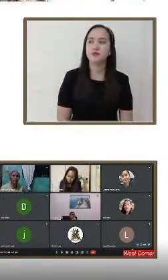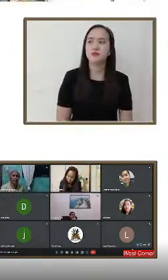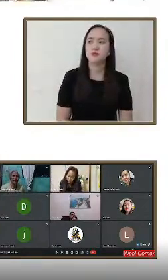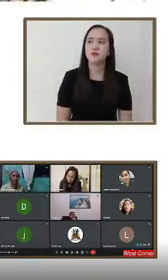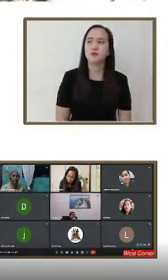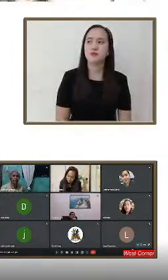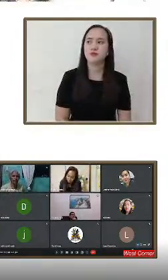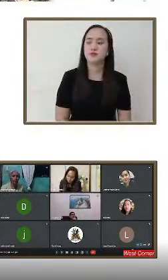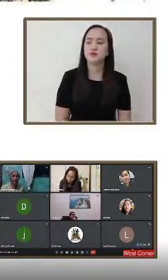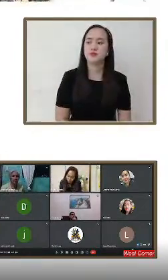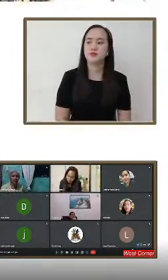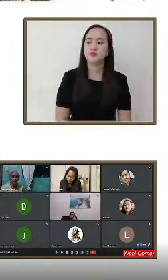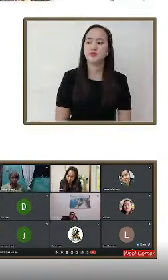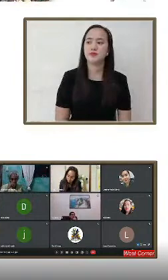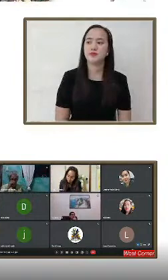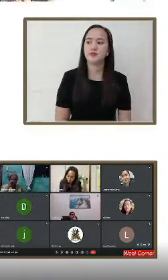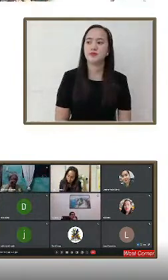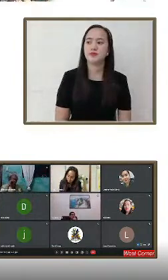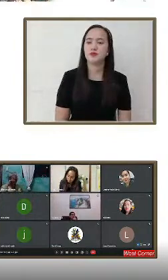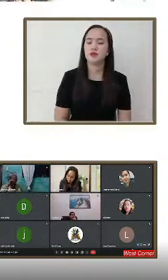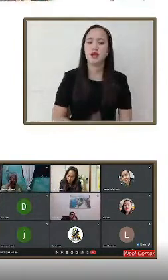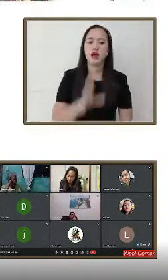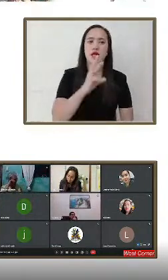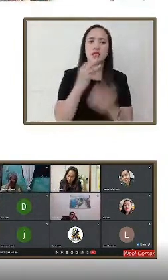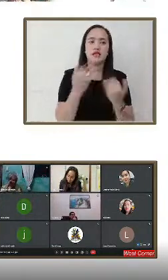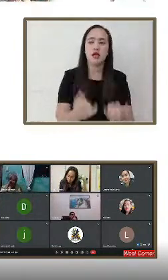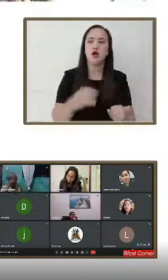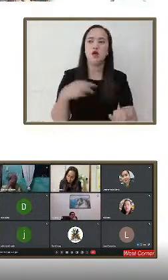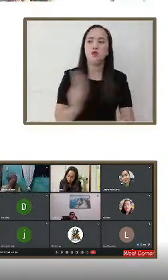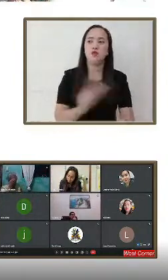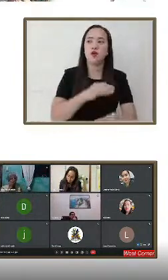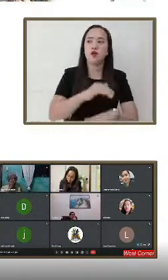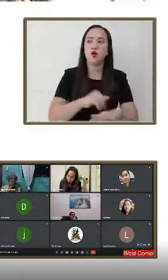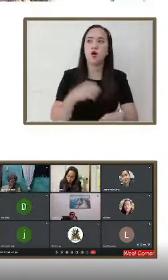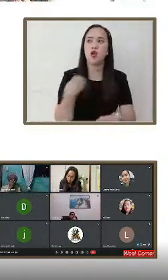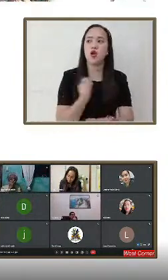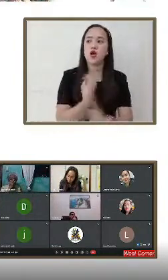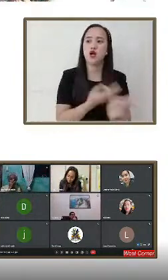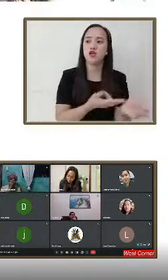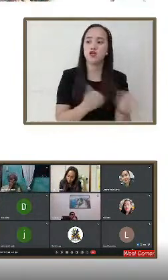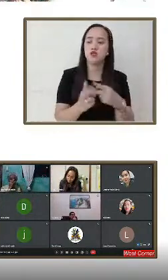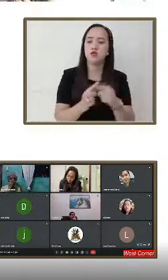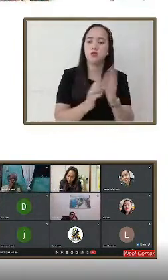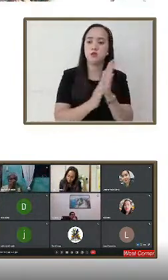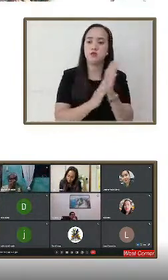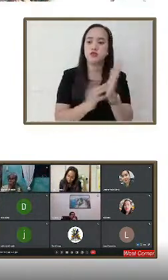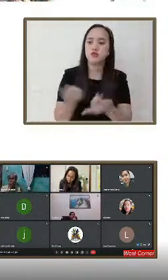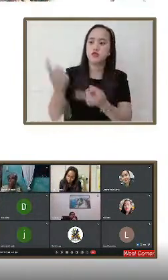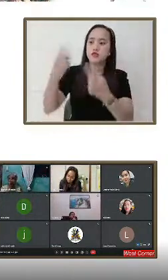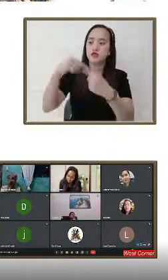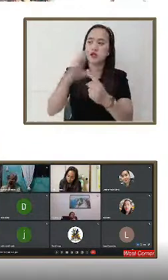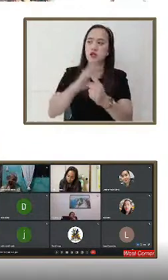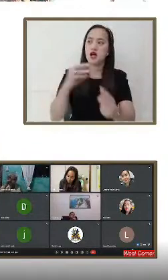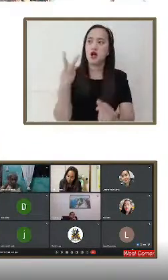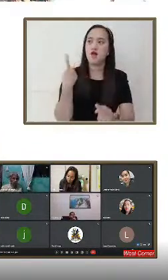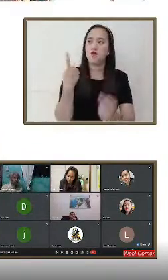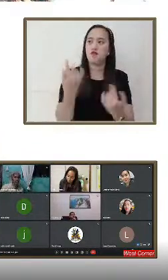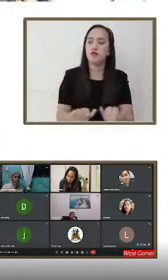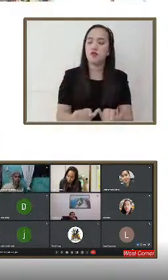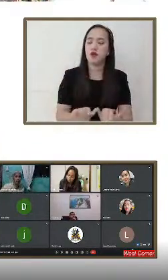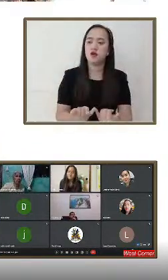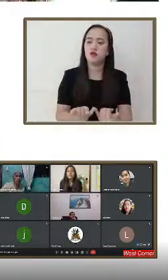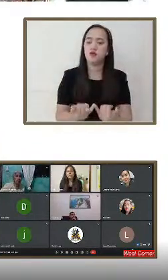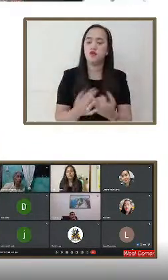Amen, amen. Balik na tayo sa ating mga upuan, and we will ask the ushers to please come. And we'll have a regular offering